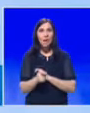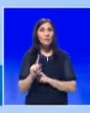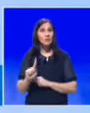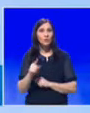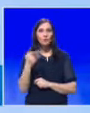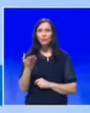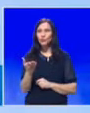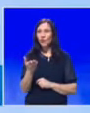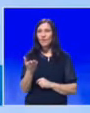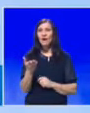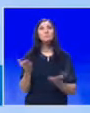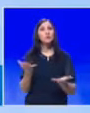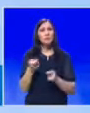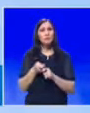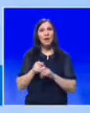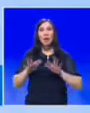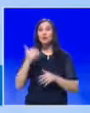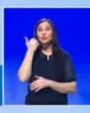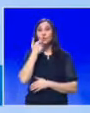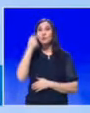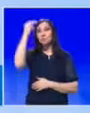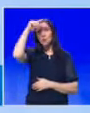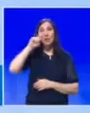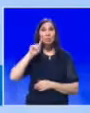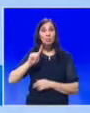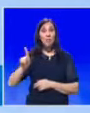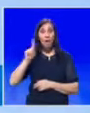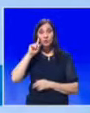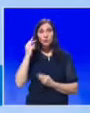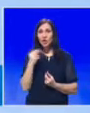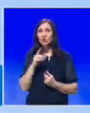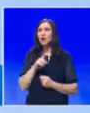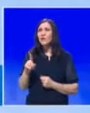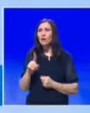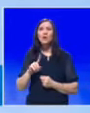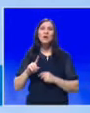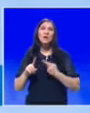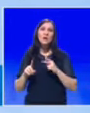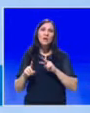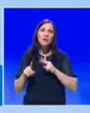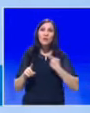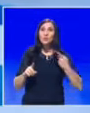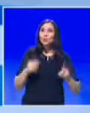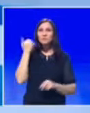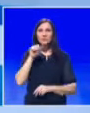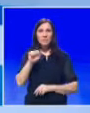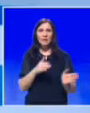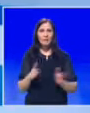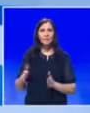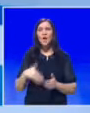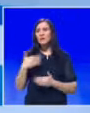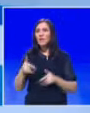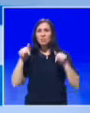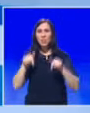но това, че сме направили нещо добро за България, не означава, че някой или друг е използвал партията. Добре, след днешния